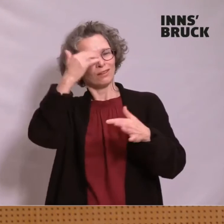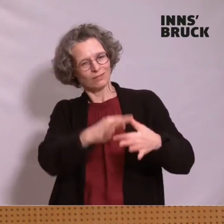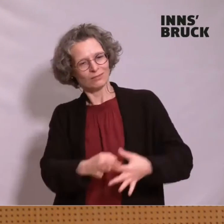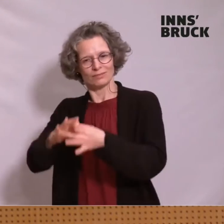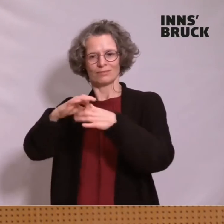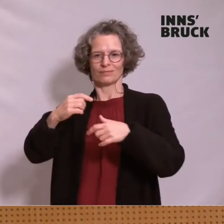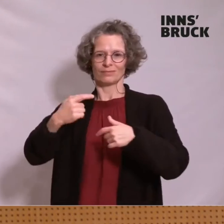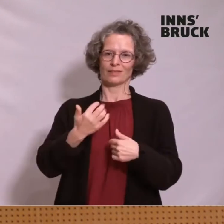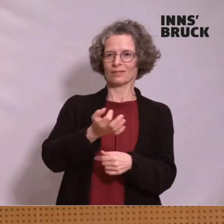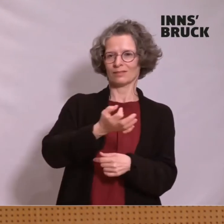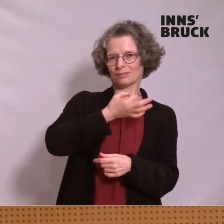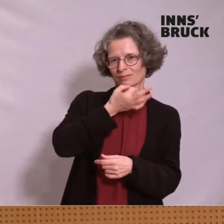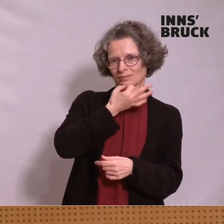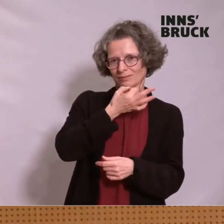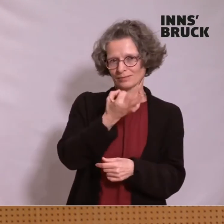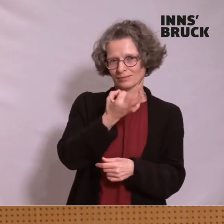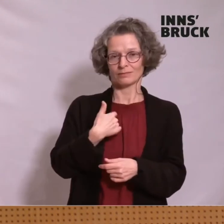zulassen können.